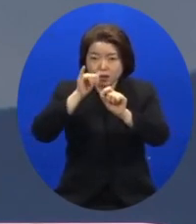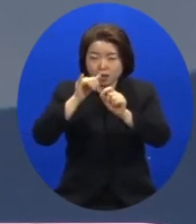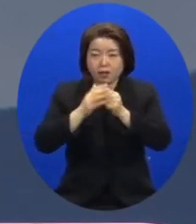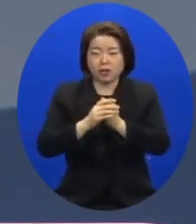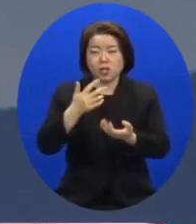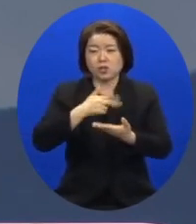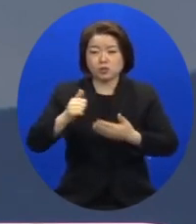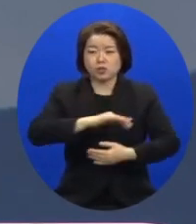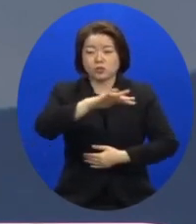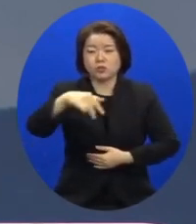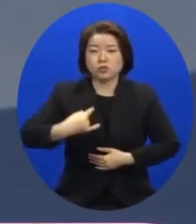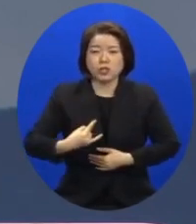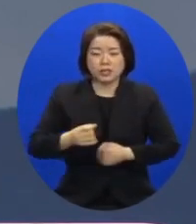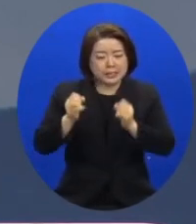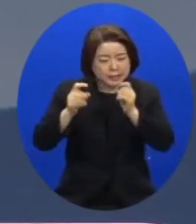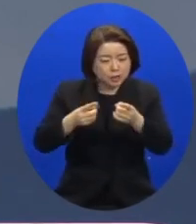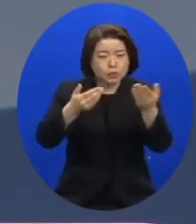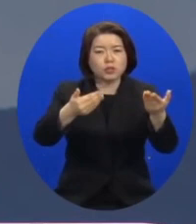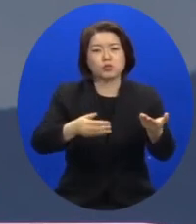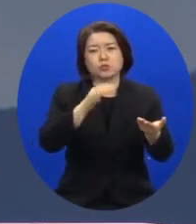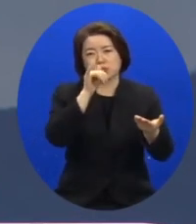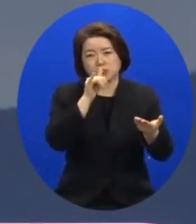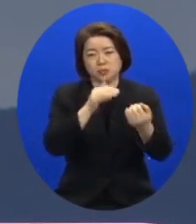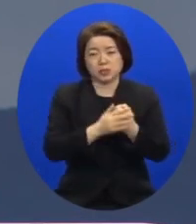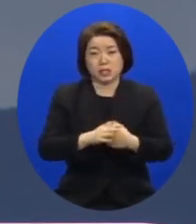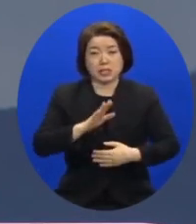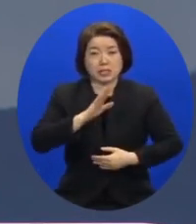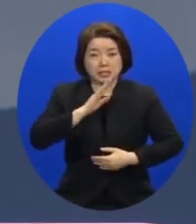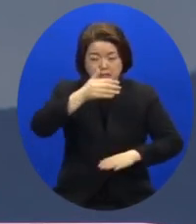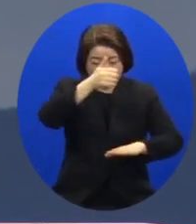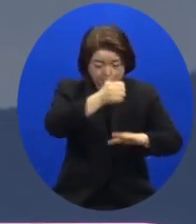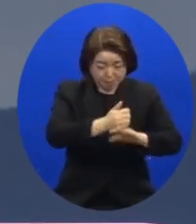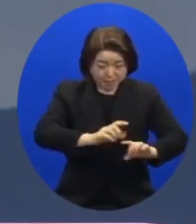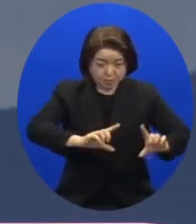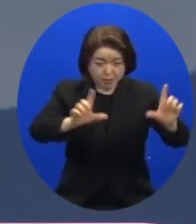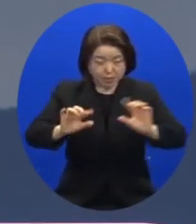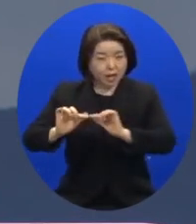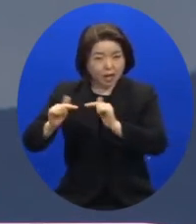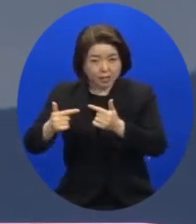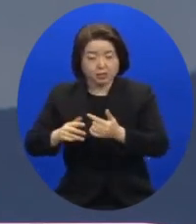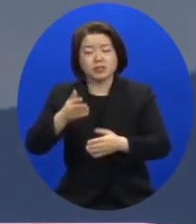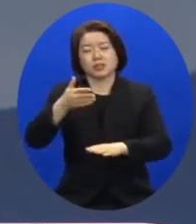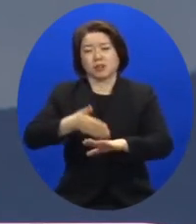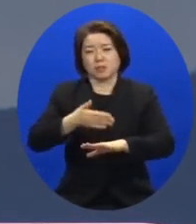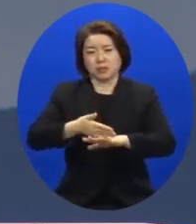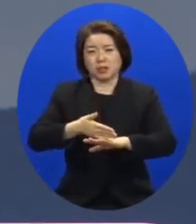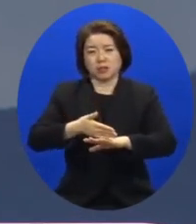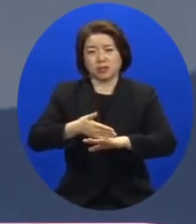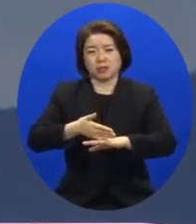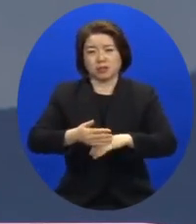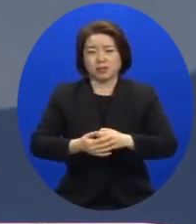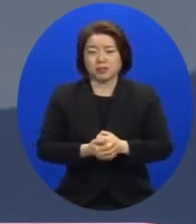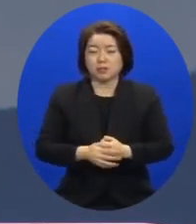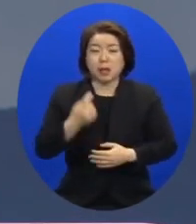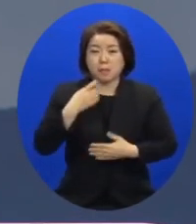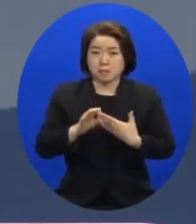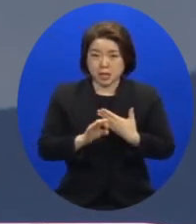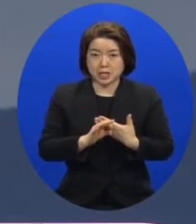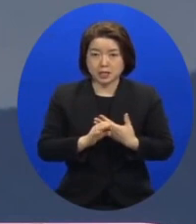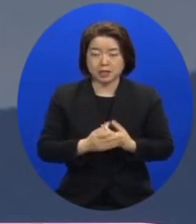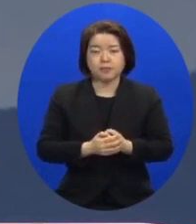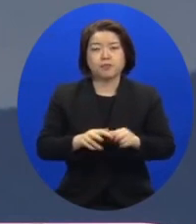기회를 주시는 거예요 진짜 마지막 날이 아닌 것이 감사한 거죠 만약에